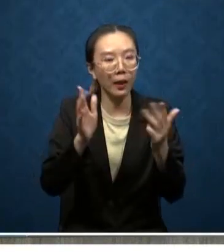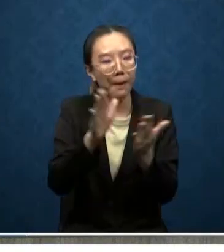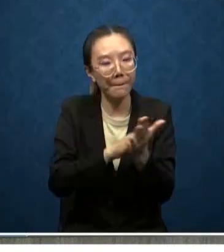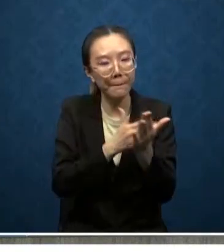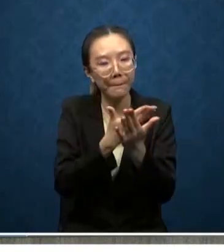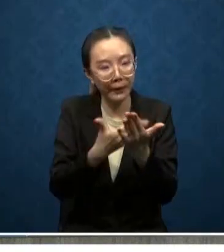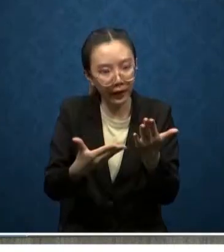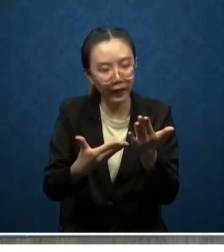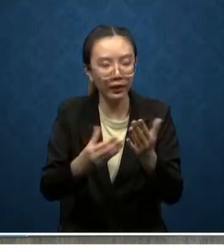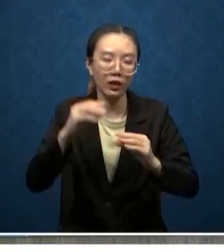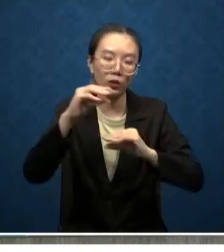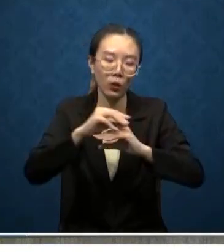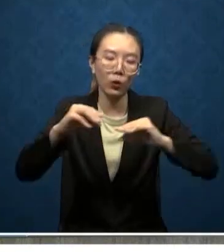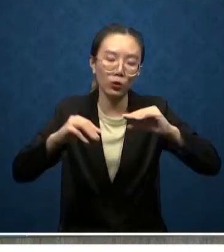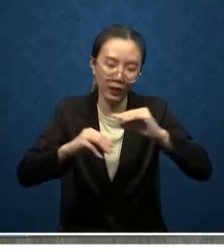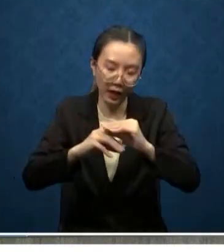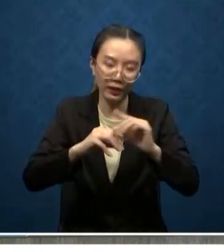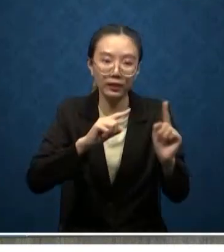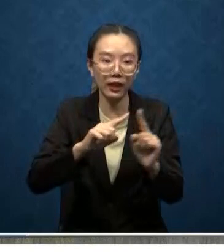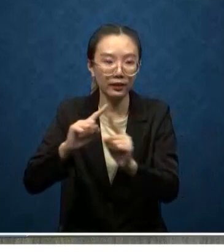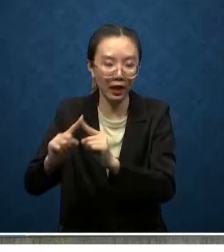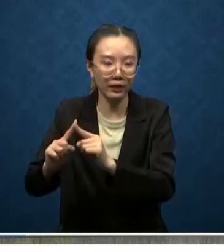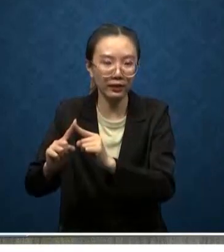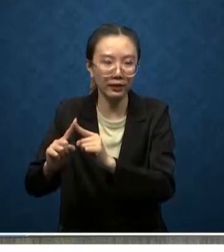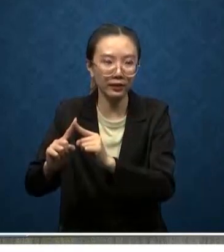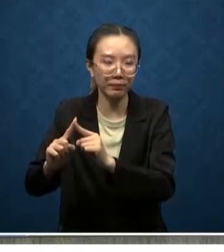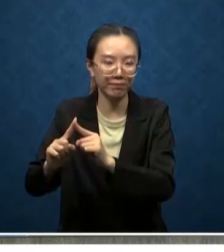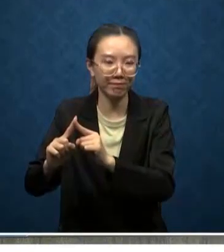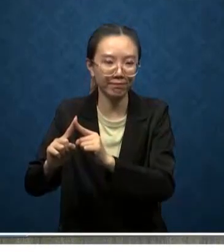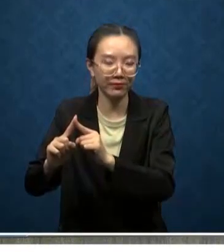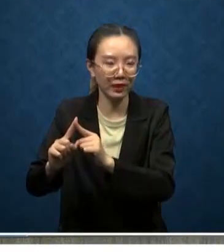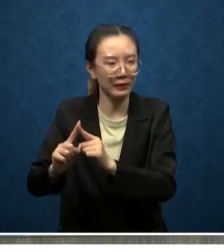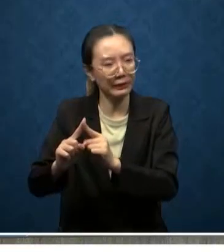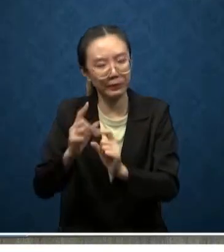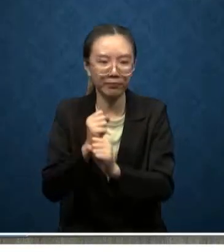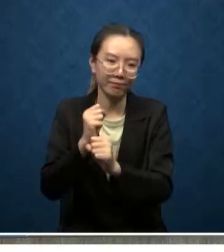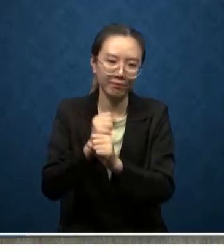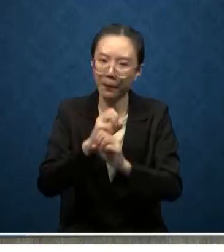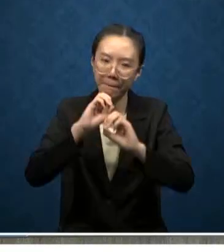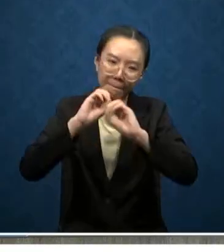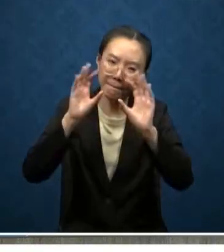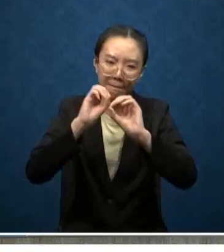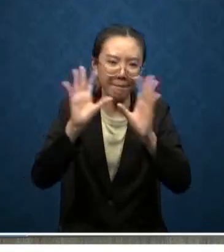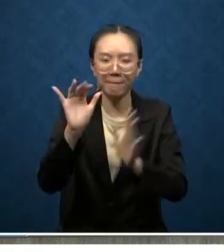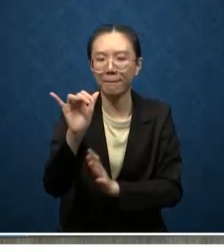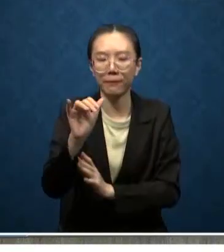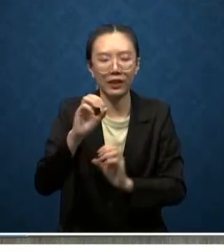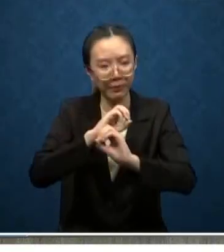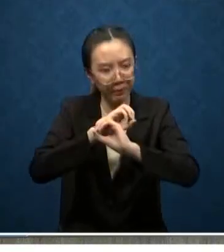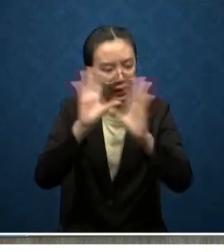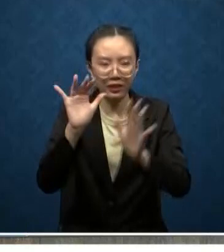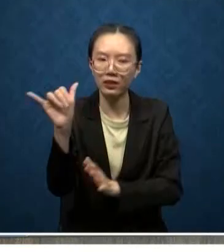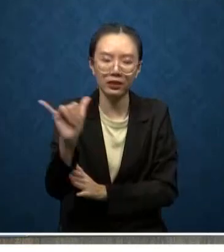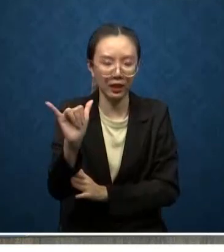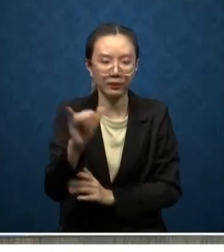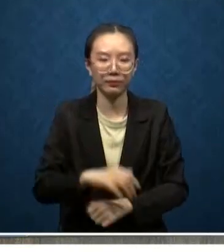หรือโครงการของหน่วยงานยังขาดความชัดเจนในการมุ่งบรรลุเป้าหมาย